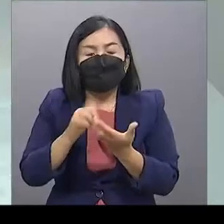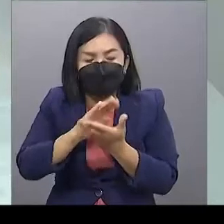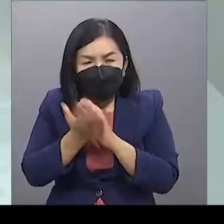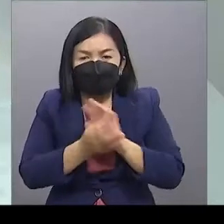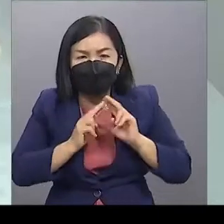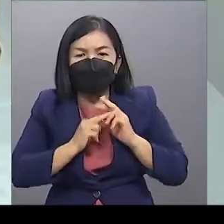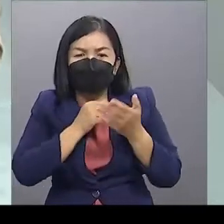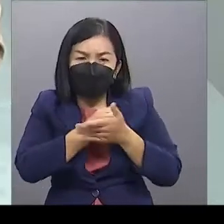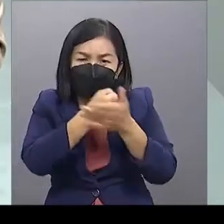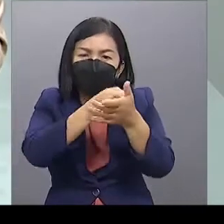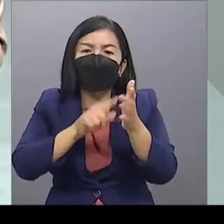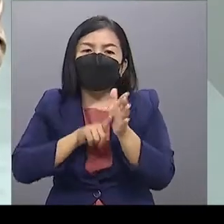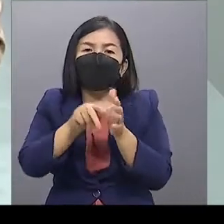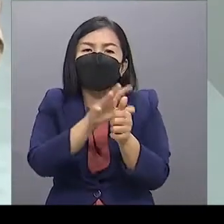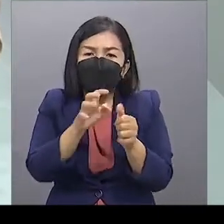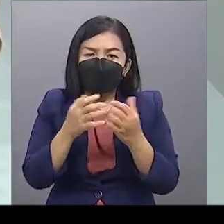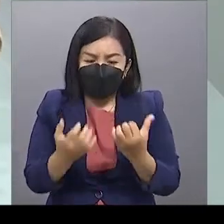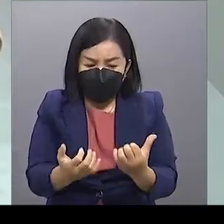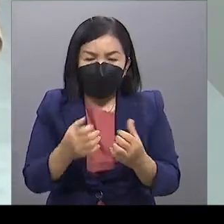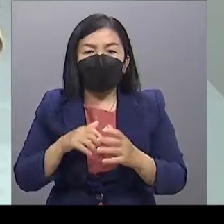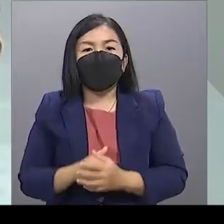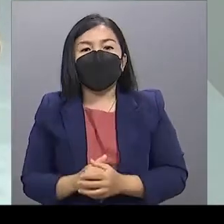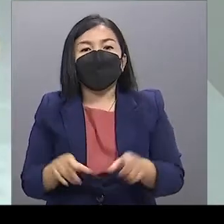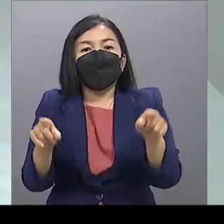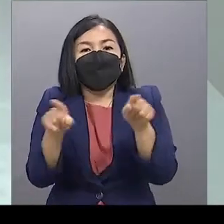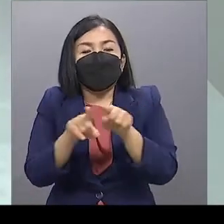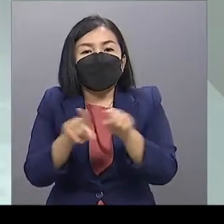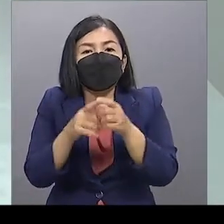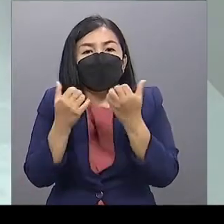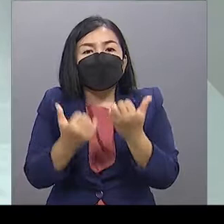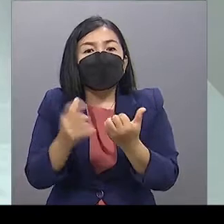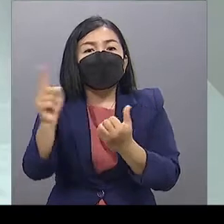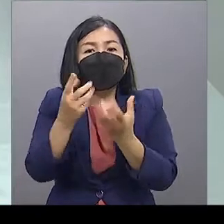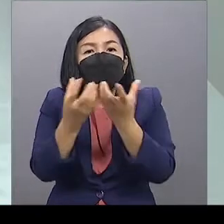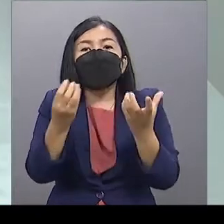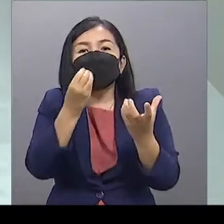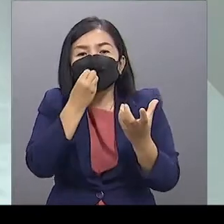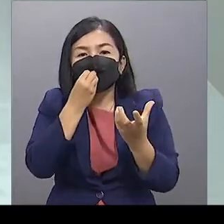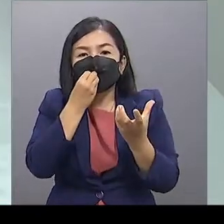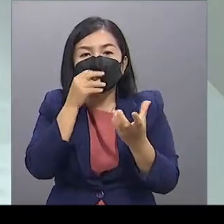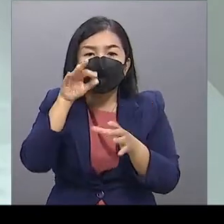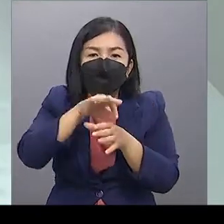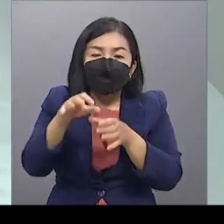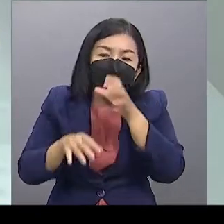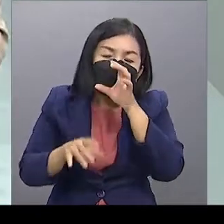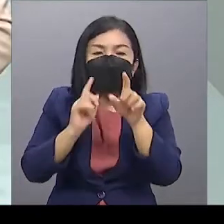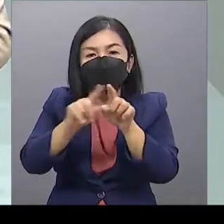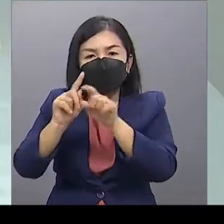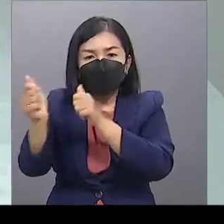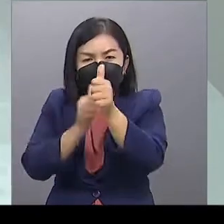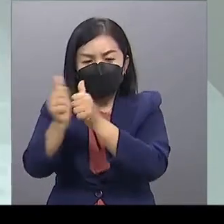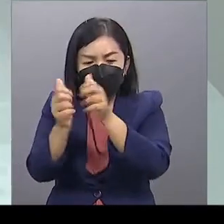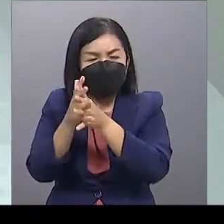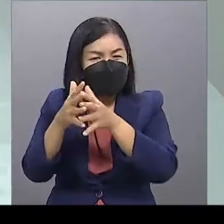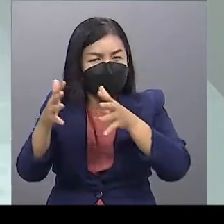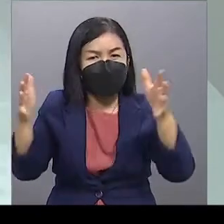คือธุรกิจที่สู้กันหนักมากในช่วง 69ก็คือธุรกิจอาหารและเครื่องดื่มการแข่งขันค่อนข้างสูงในยุคนี้นะครับเจ้าของ